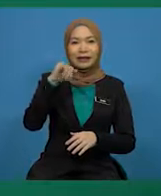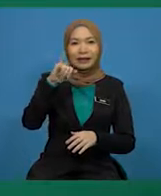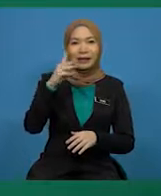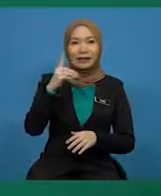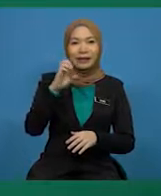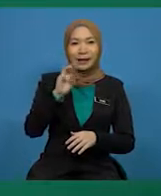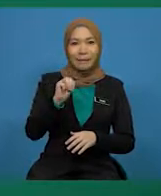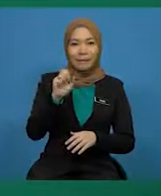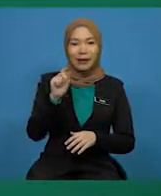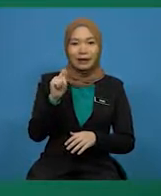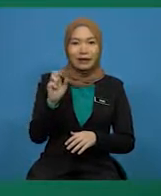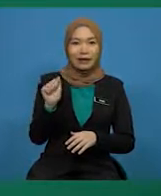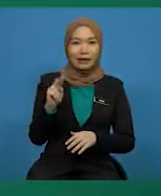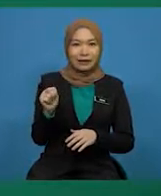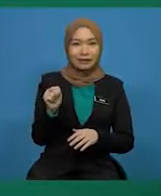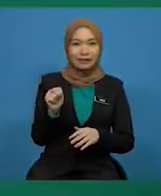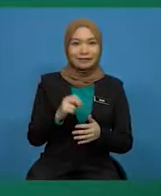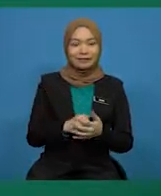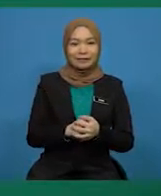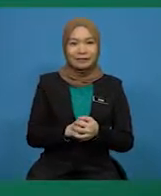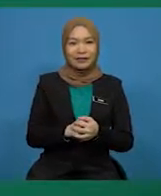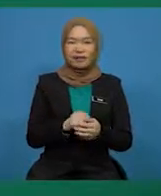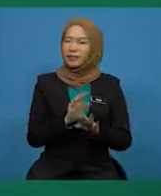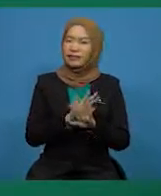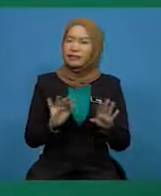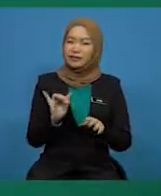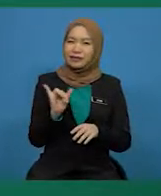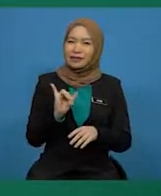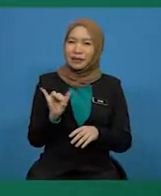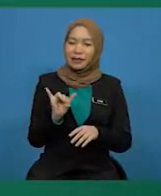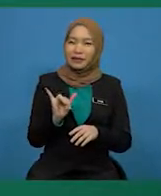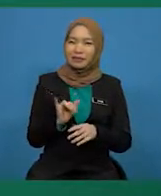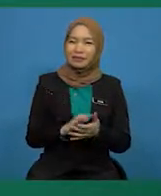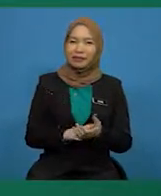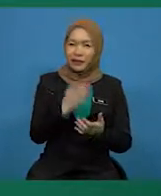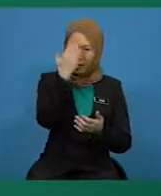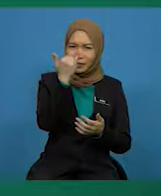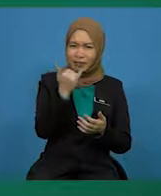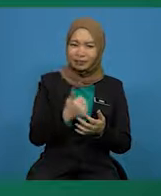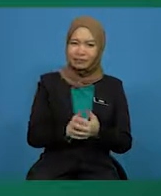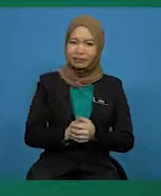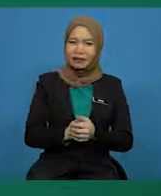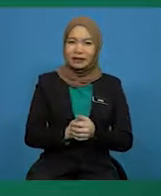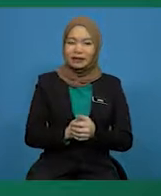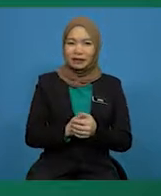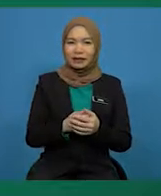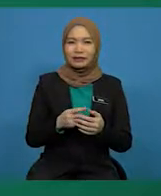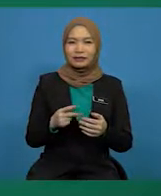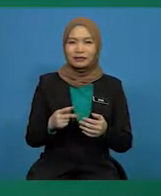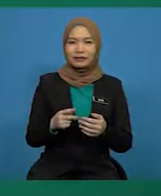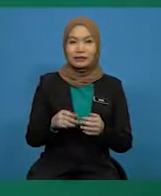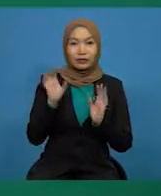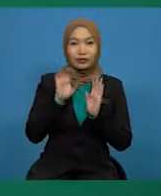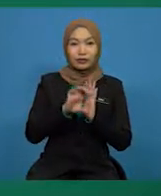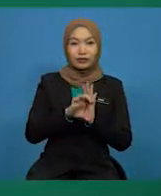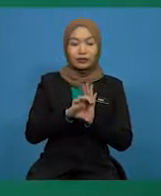tujuan membeli faktor pengeluaran ataupun input pengeluaran bagi pengeluaran produk keluaran mereka.